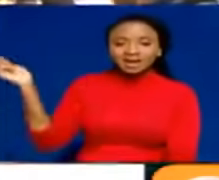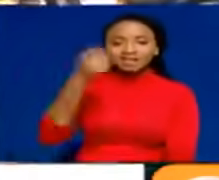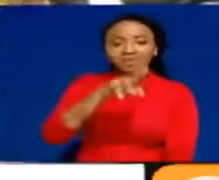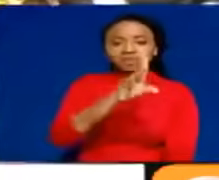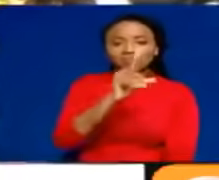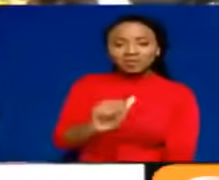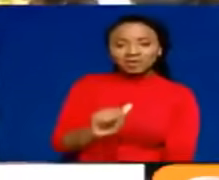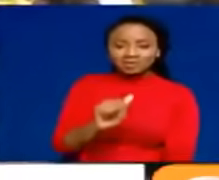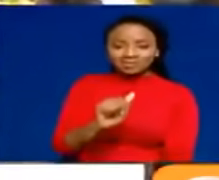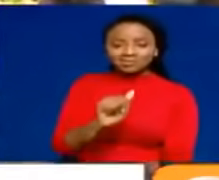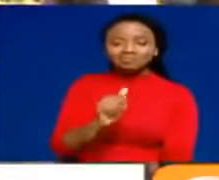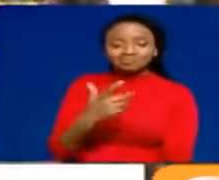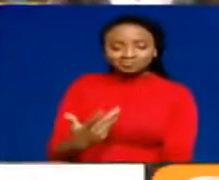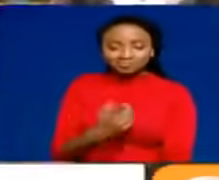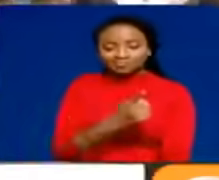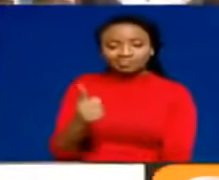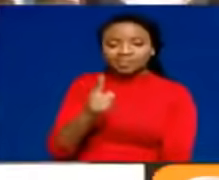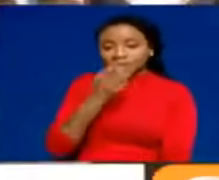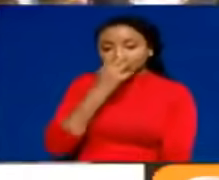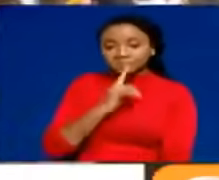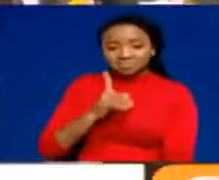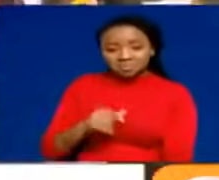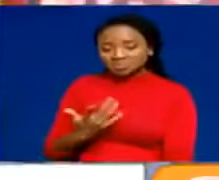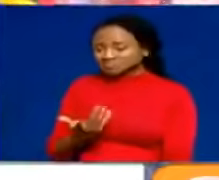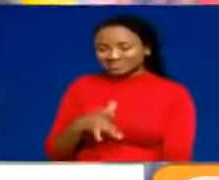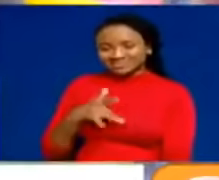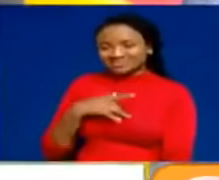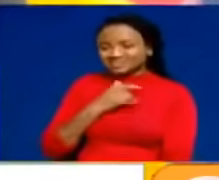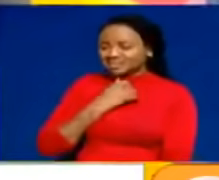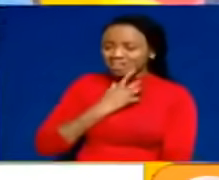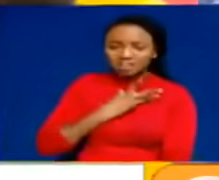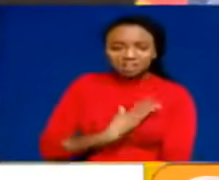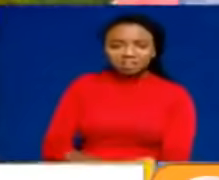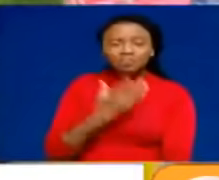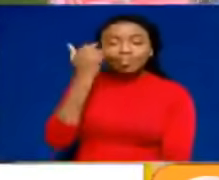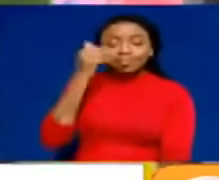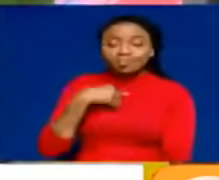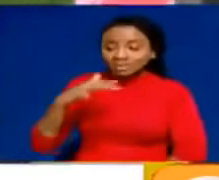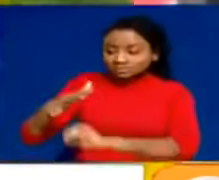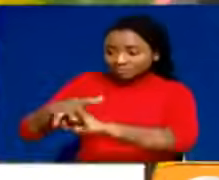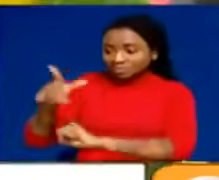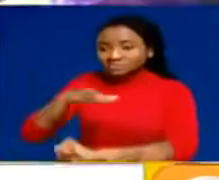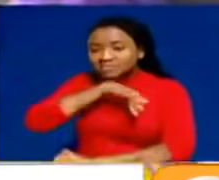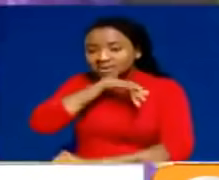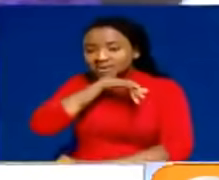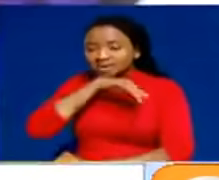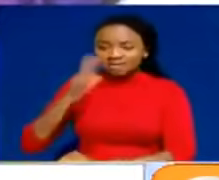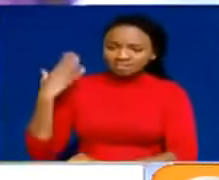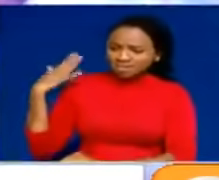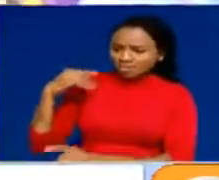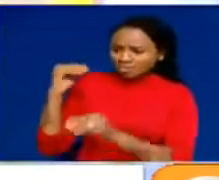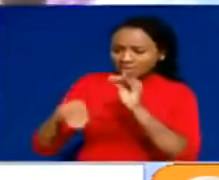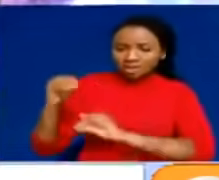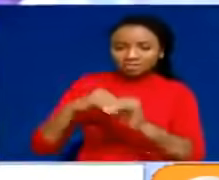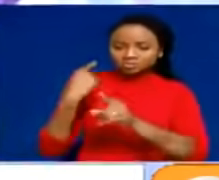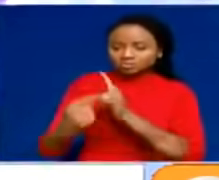Arambe! Naibu Rais alielezea masikitiko yake kuhusu hatari ya siasa kwa kumuunga mkono kinara wa ODM Raila Odinga katika